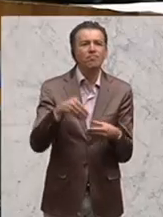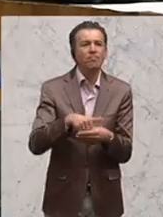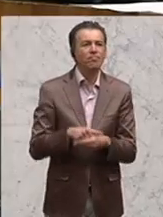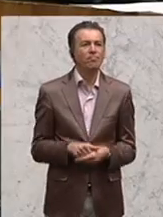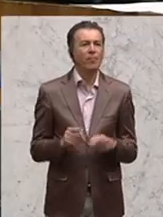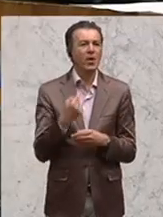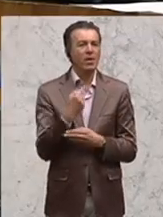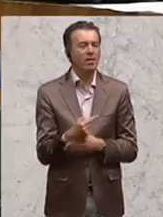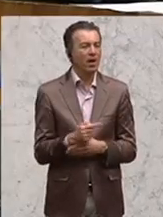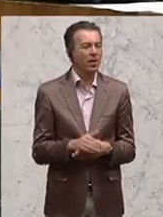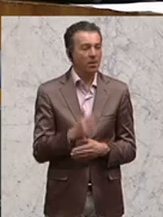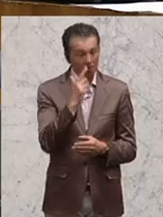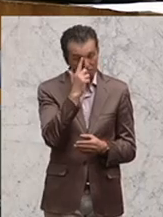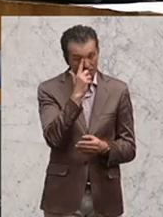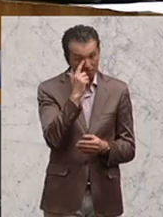gesagt,